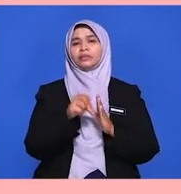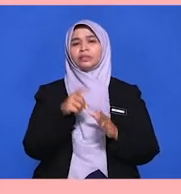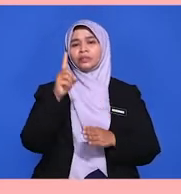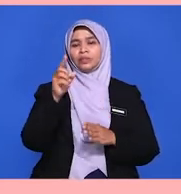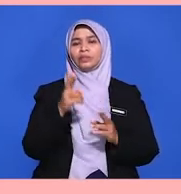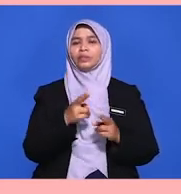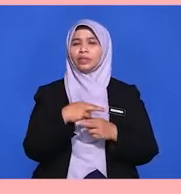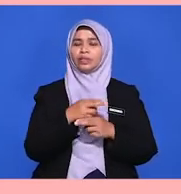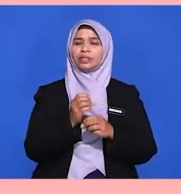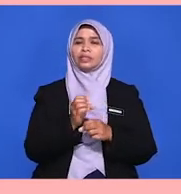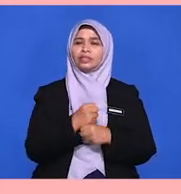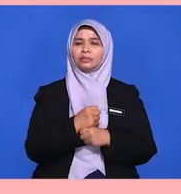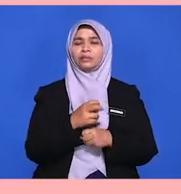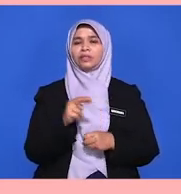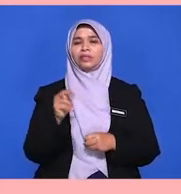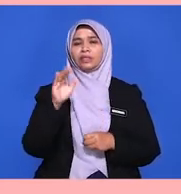pelajari.